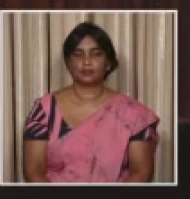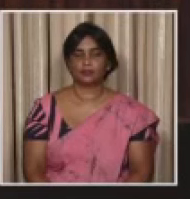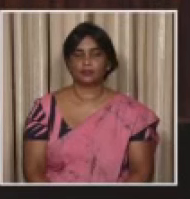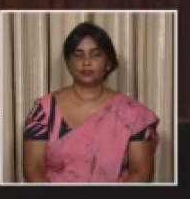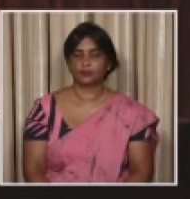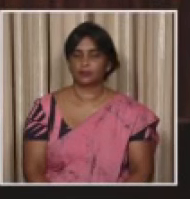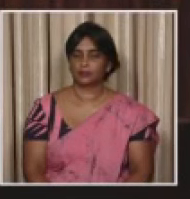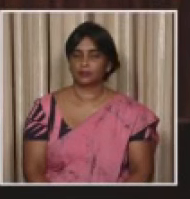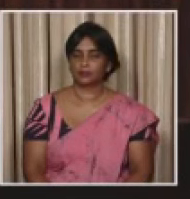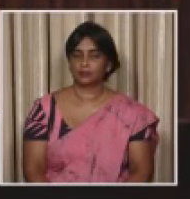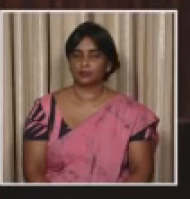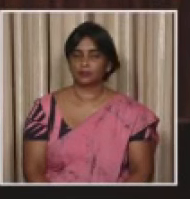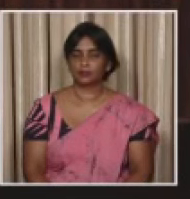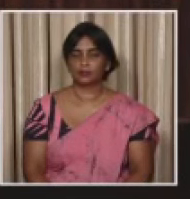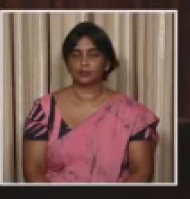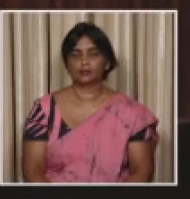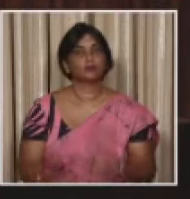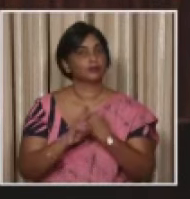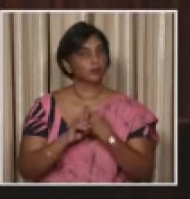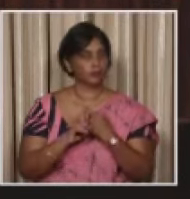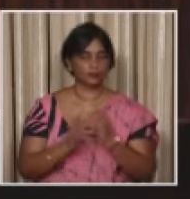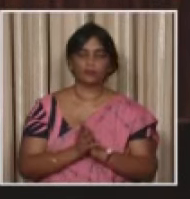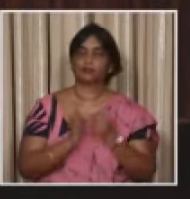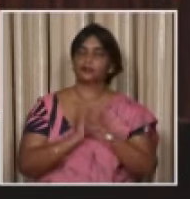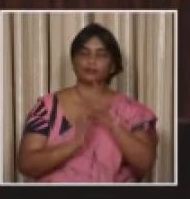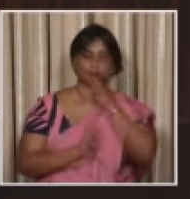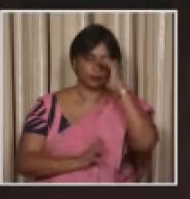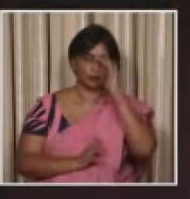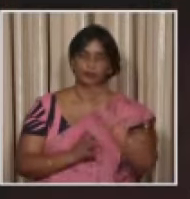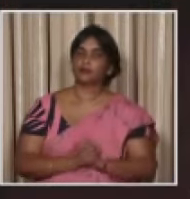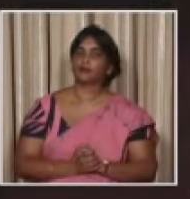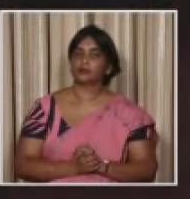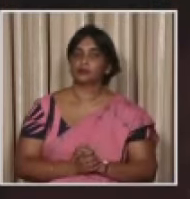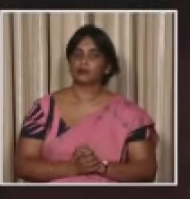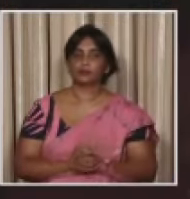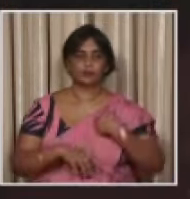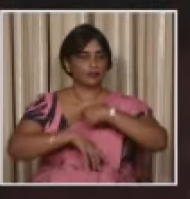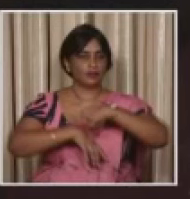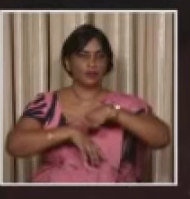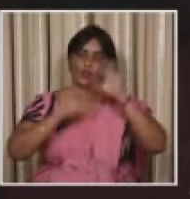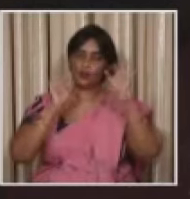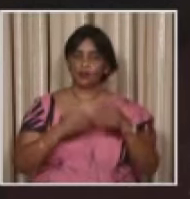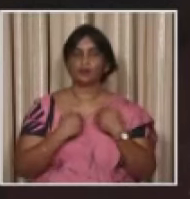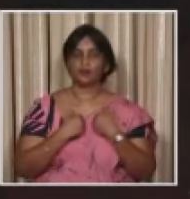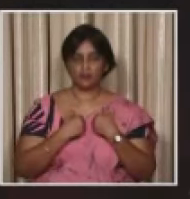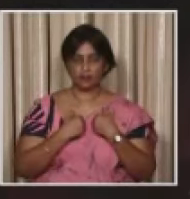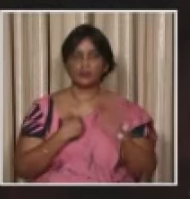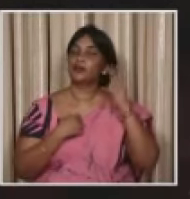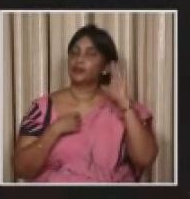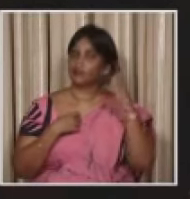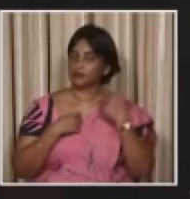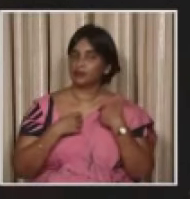Honorable Kanchan Vijayasekara. Garu Kathanayakathumani, mama wedi kalayak ganne neha